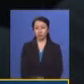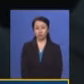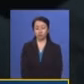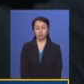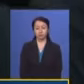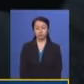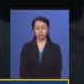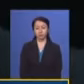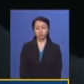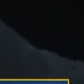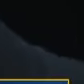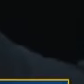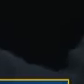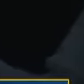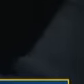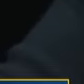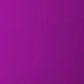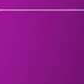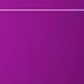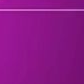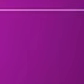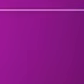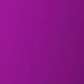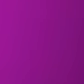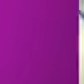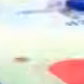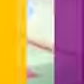Беланок, служба новостей.